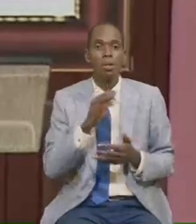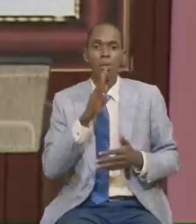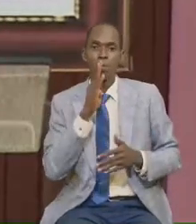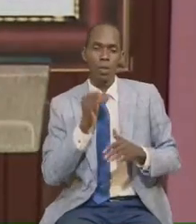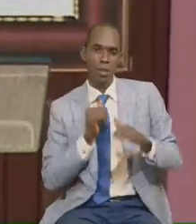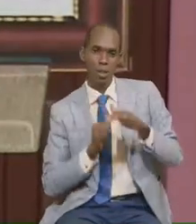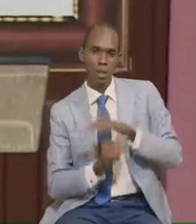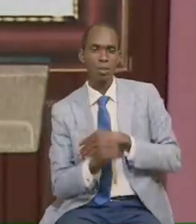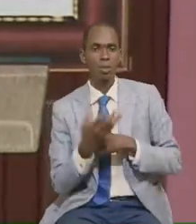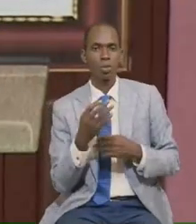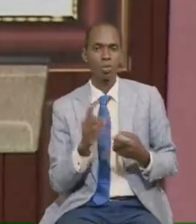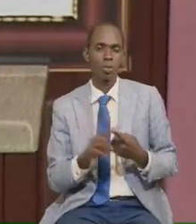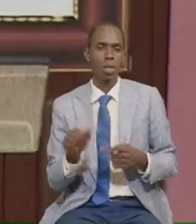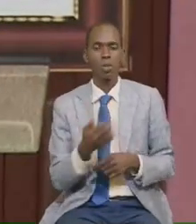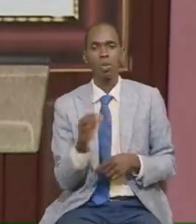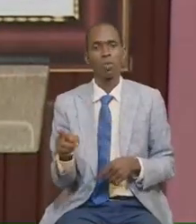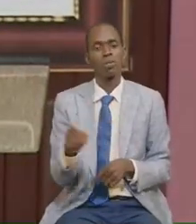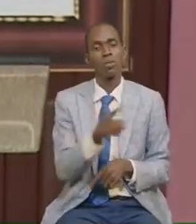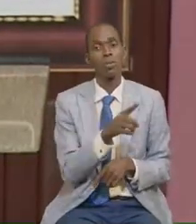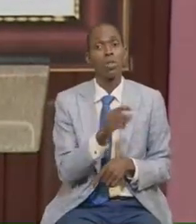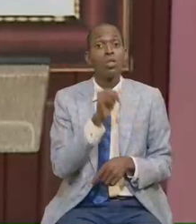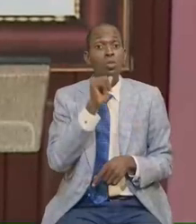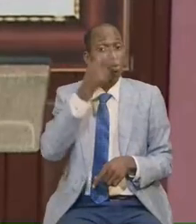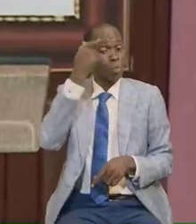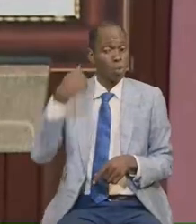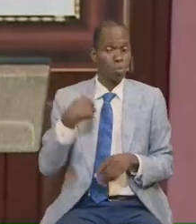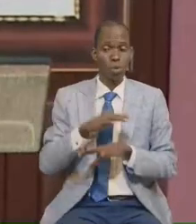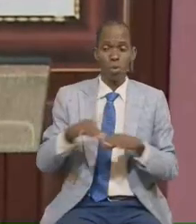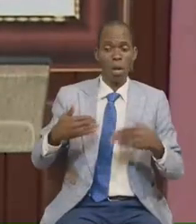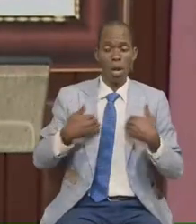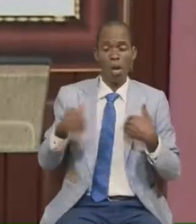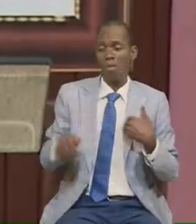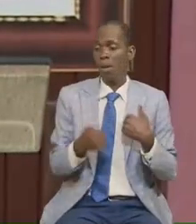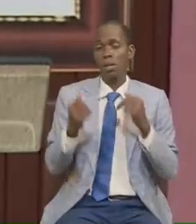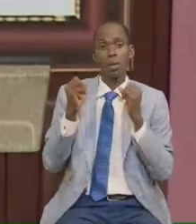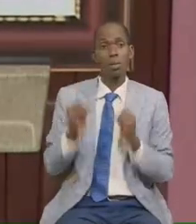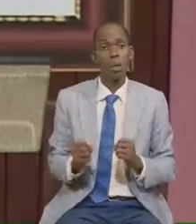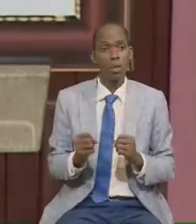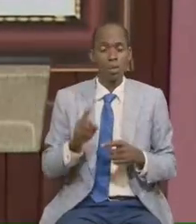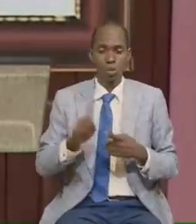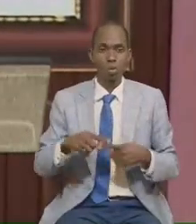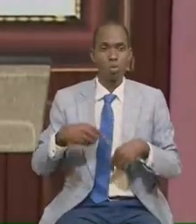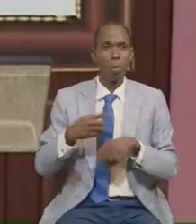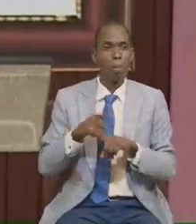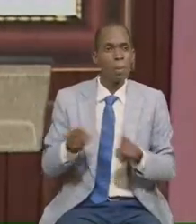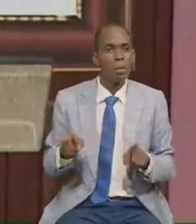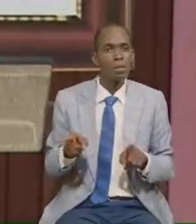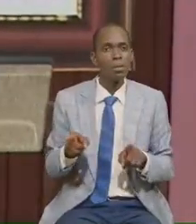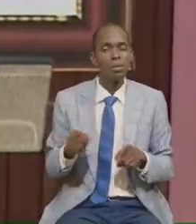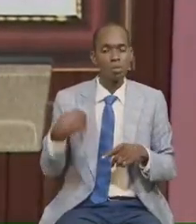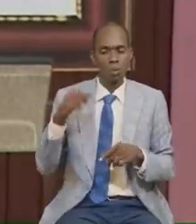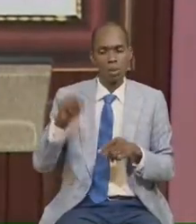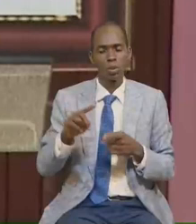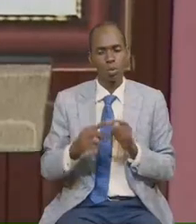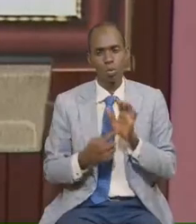ce n'est pas comme nition le droit mais nous avons voulu vous donner vous donner